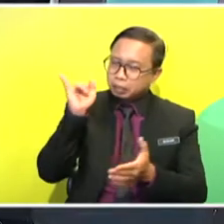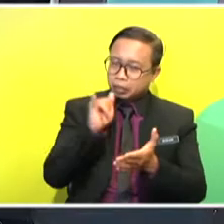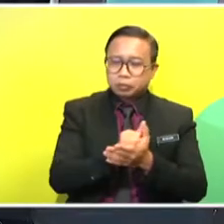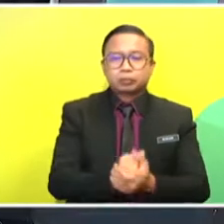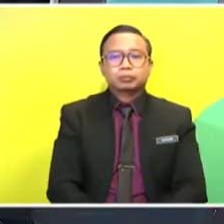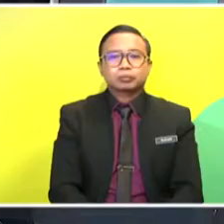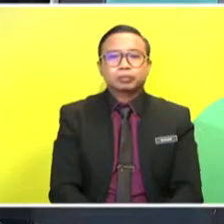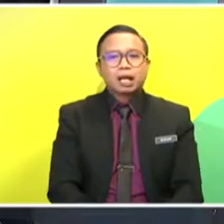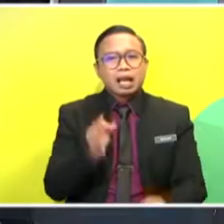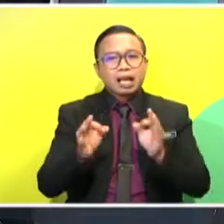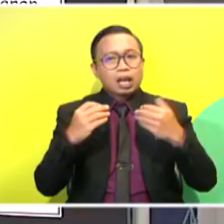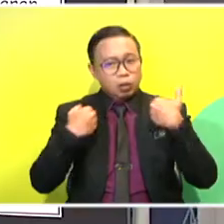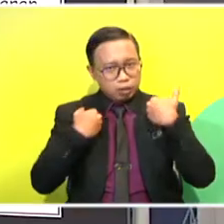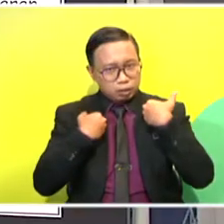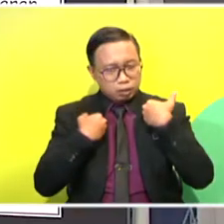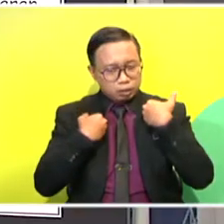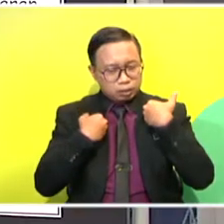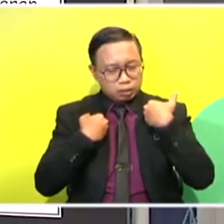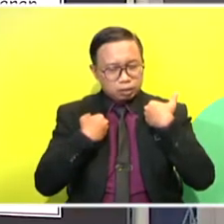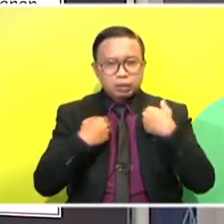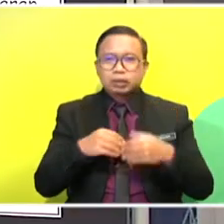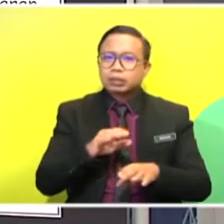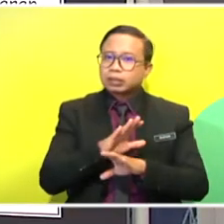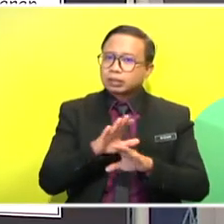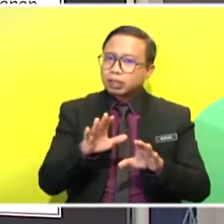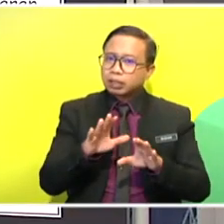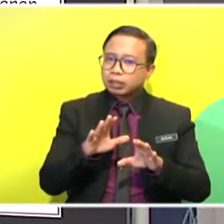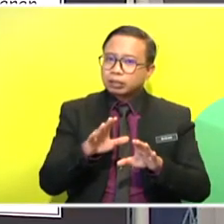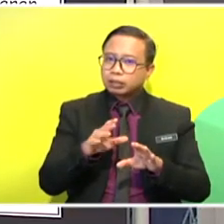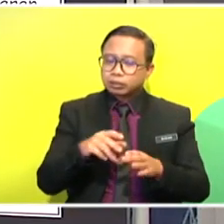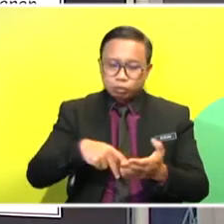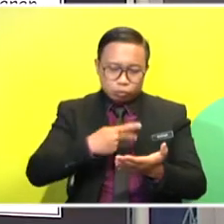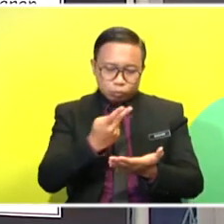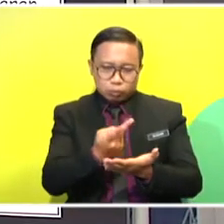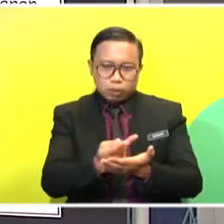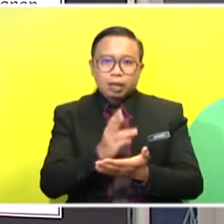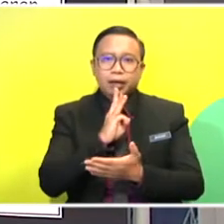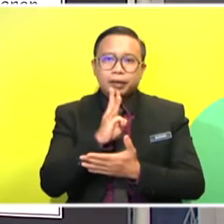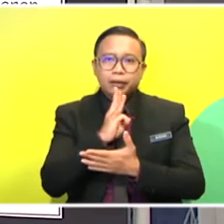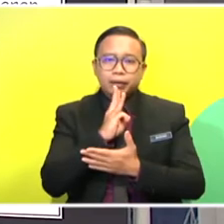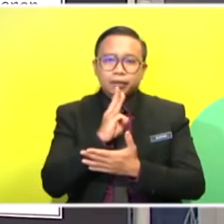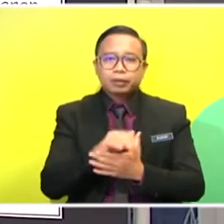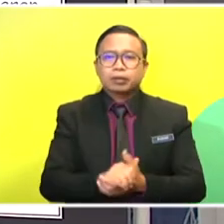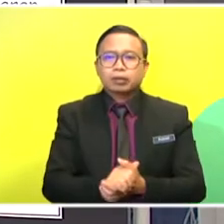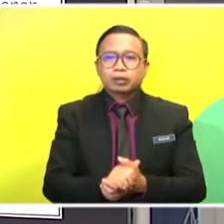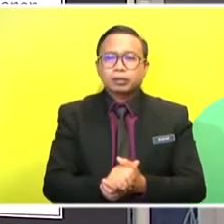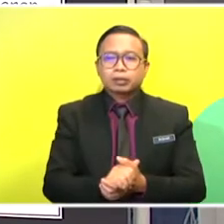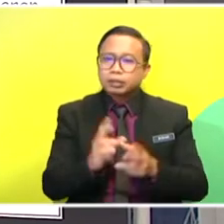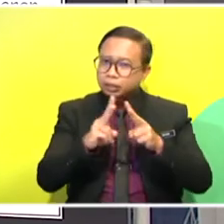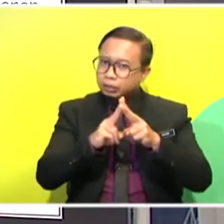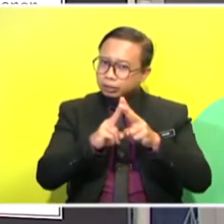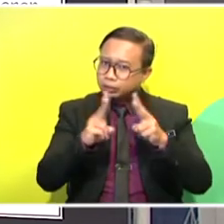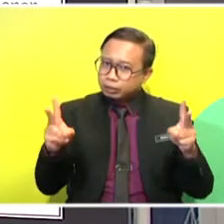sekiranya berlaku situasi di mana kita tertumpah minuman kita pada perkakasan elektrik, itu adalah situasi yang sangat